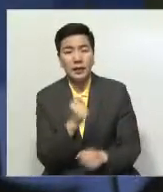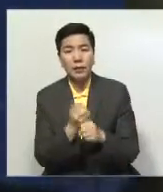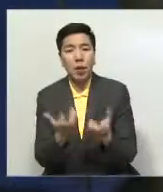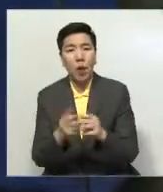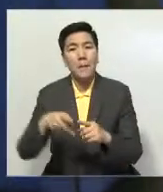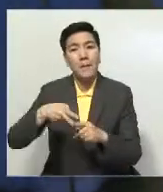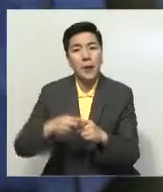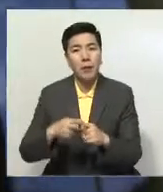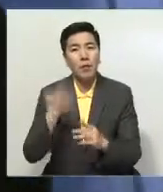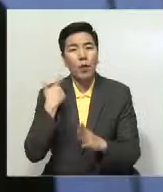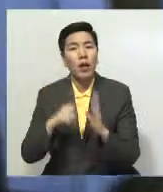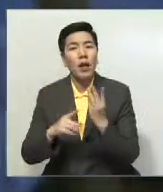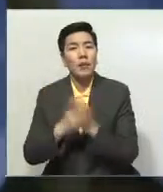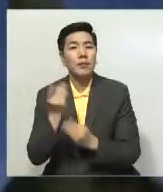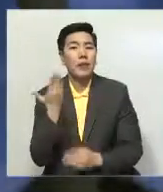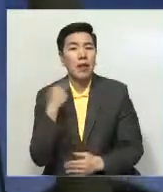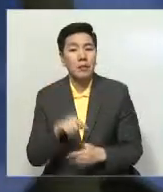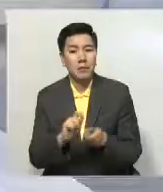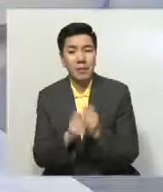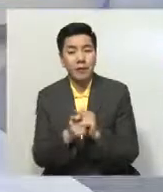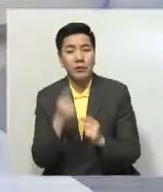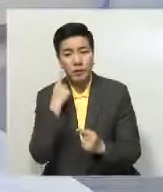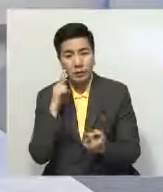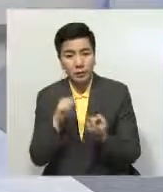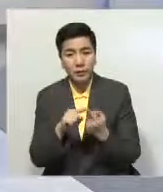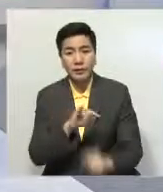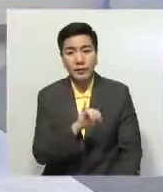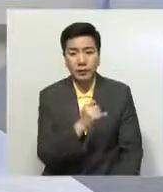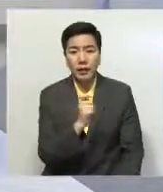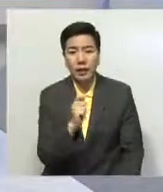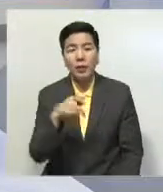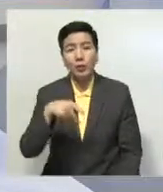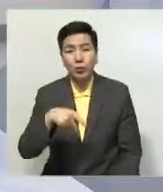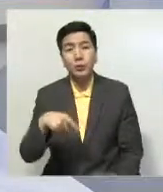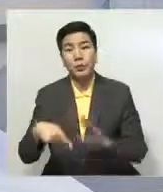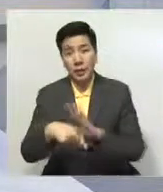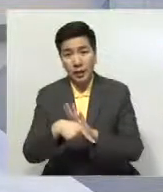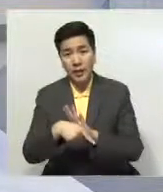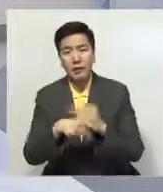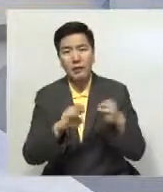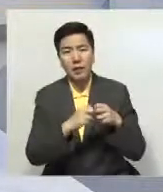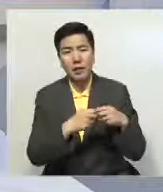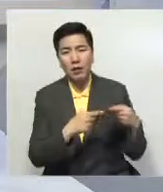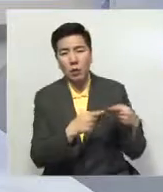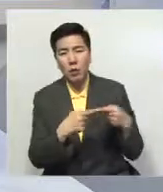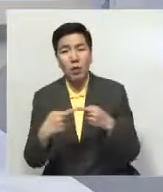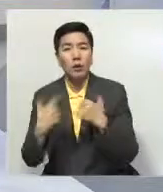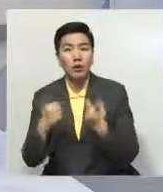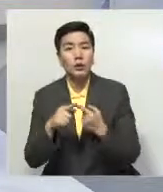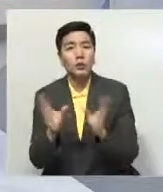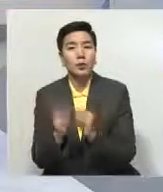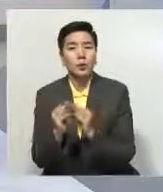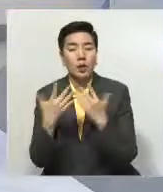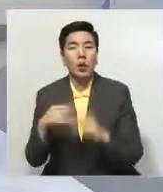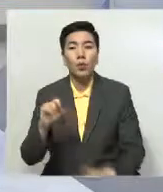ปรับอุปกรณ ์ มาตั้งแต่ช่วงสัปดาห์ที่ผ่านมาตั้งแต่วันจันทร์อังคารพุธพฤหัสปัญหาเกิดขึ้นแต่หลังจากการ